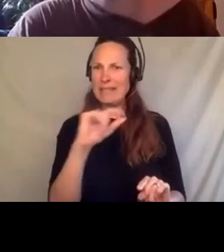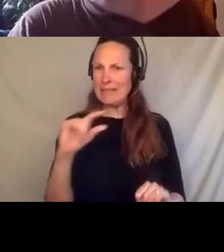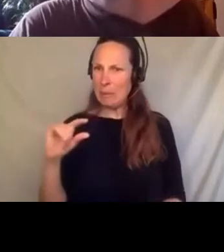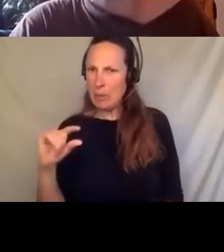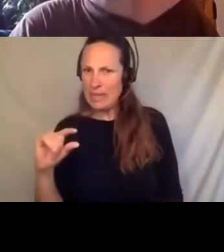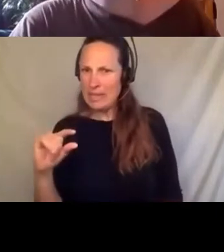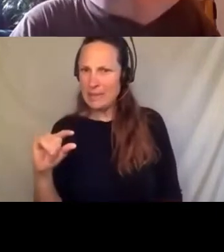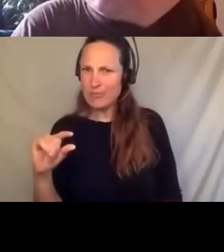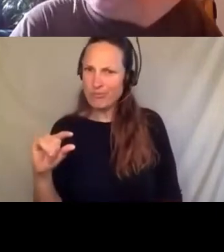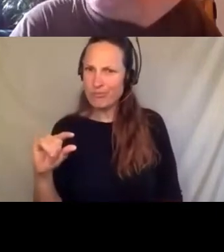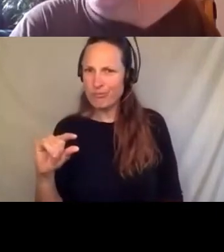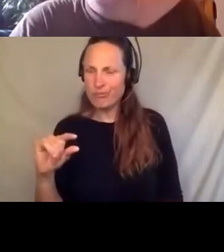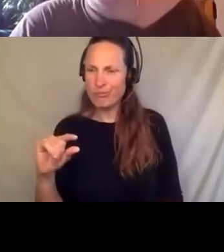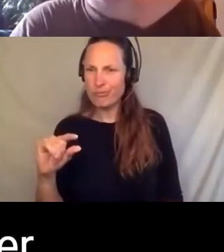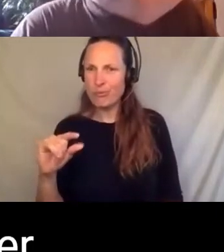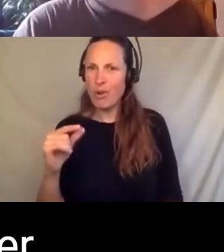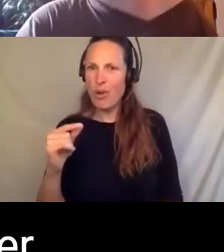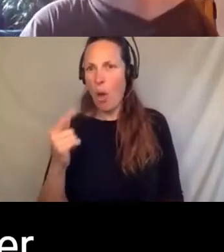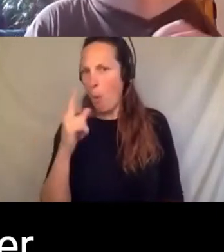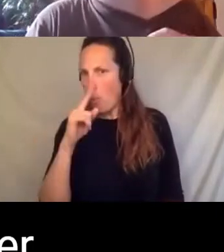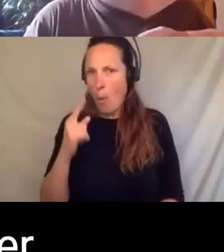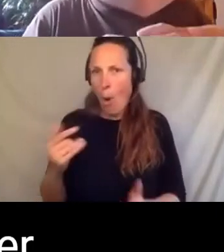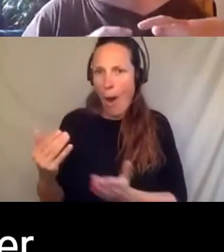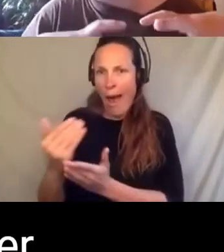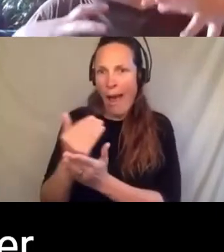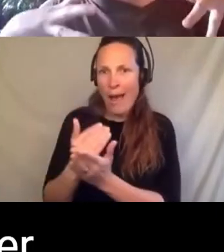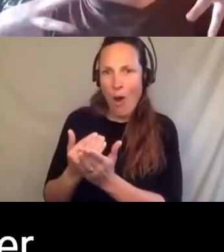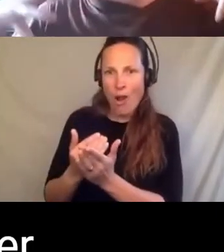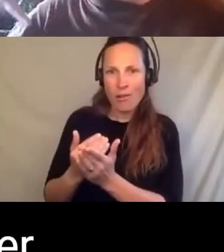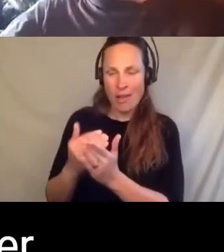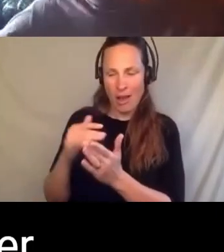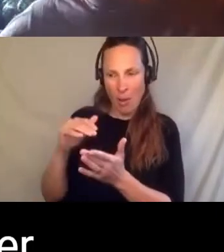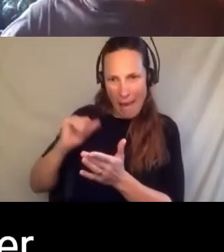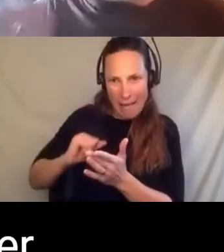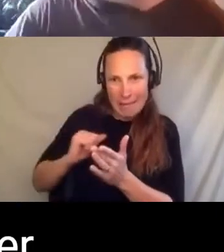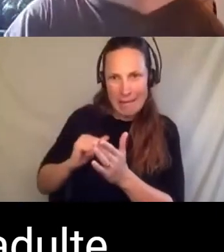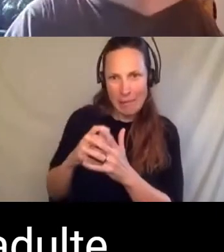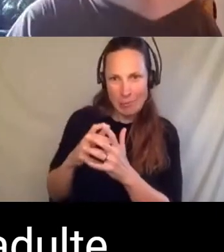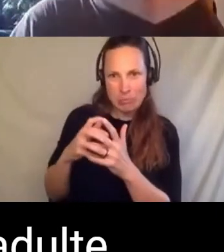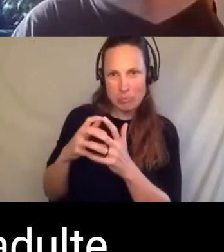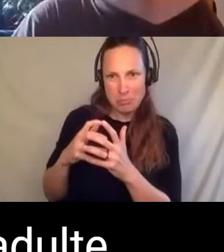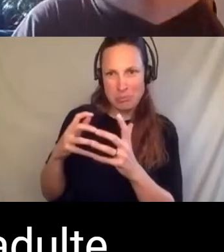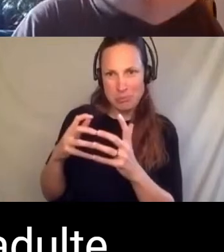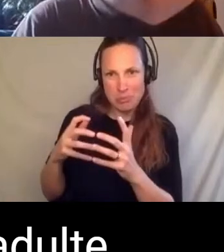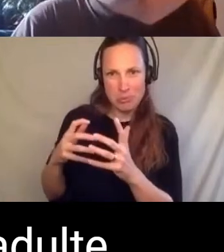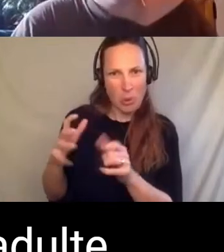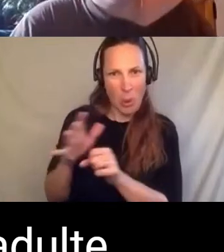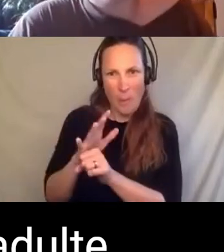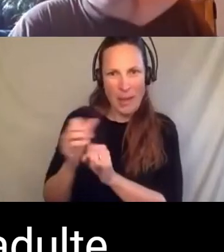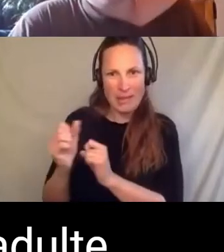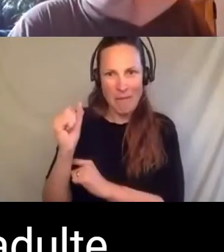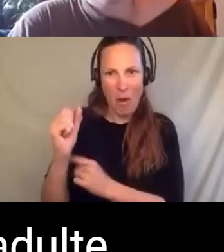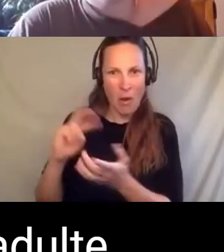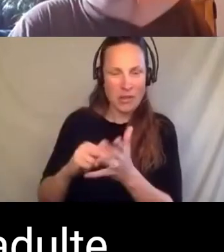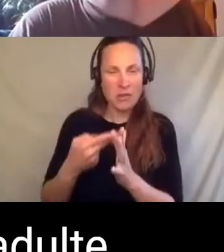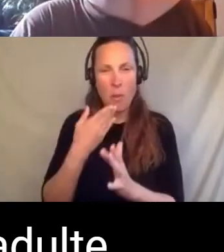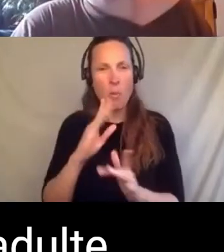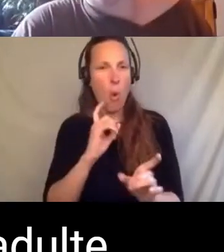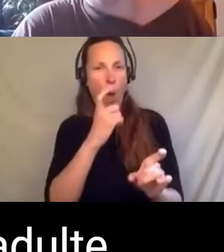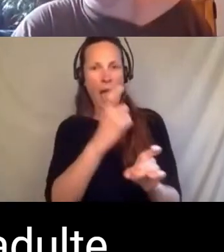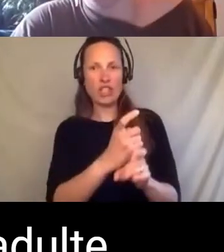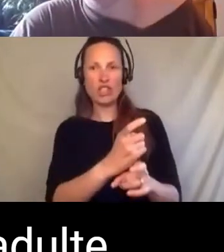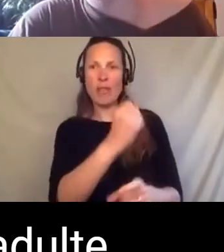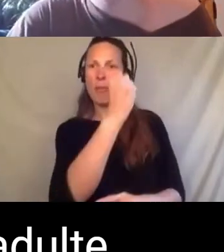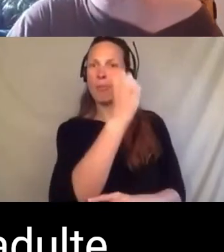petit, c'est pas le temps de récolter parce qu'il est encore en train d'essayer de se faire une santé. Alors, c'est préférable d'acheter un